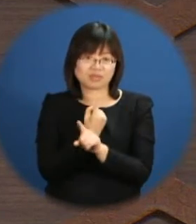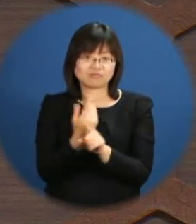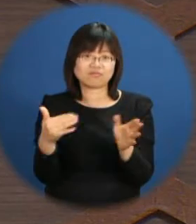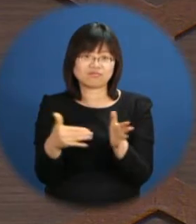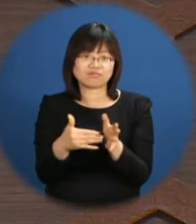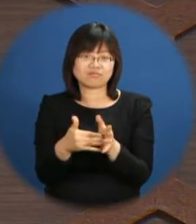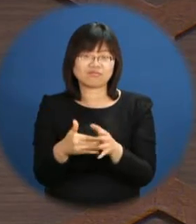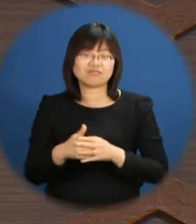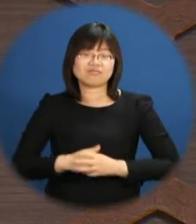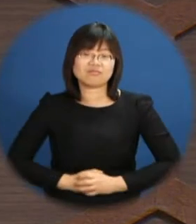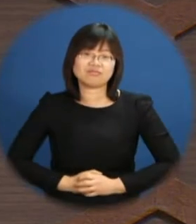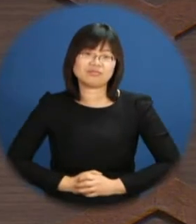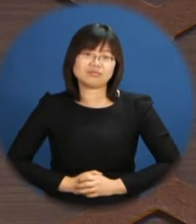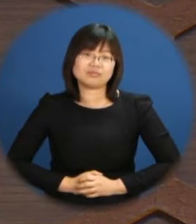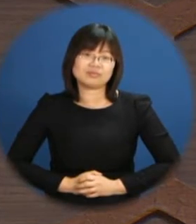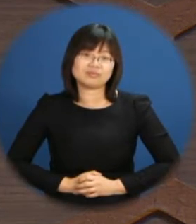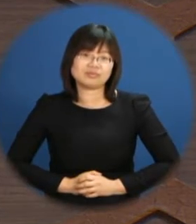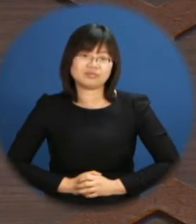건데요